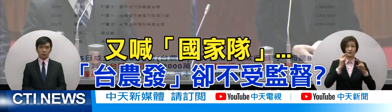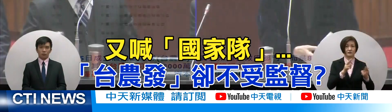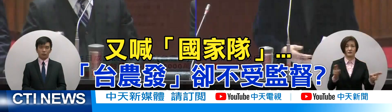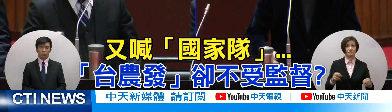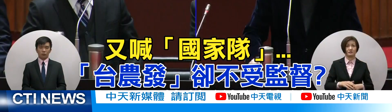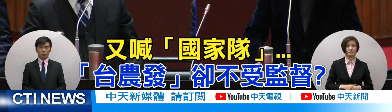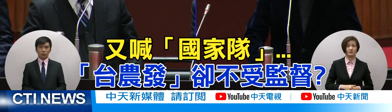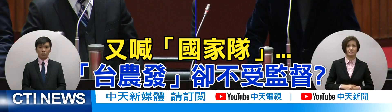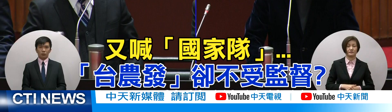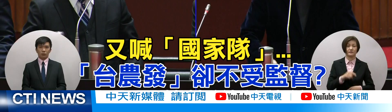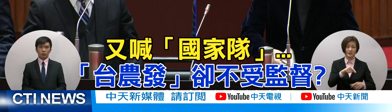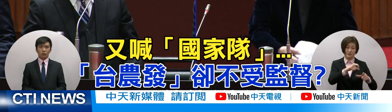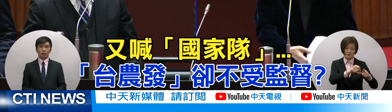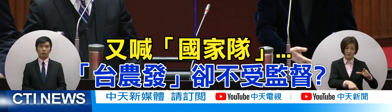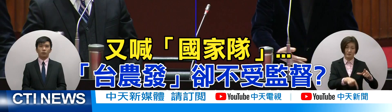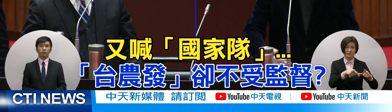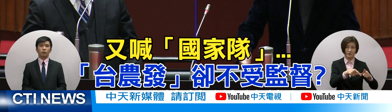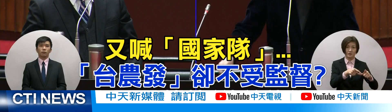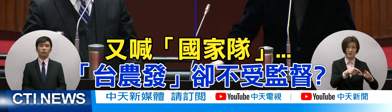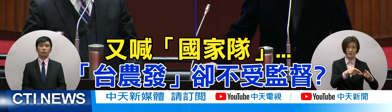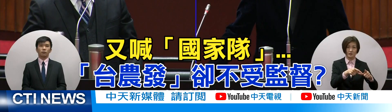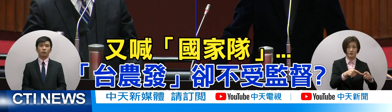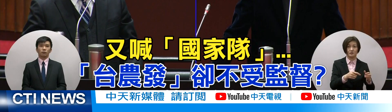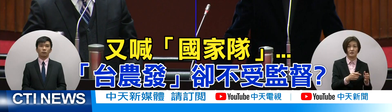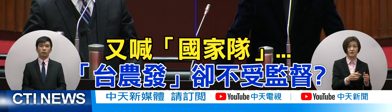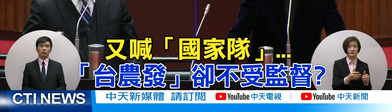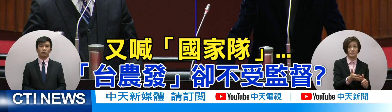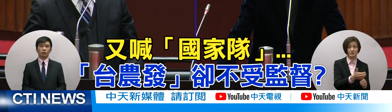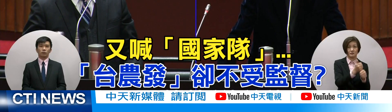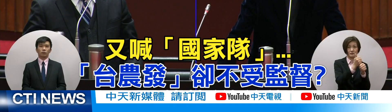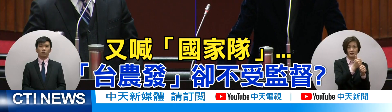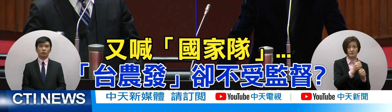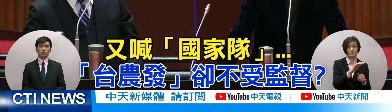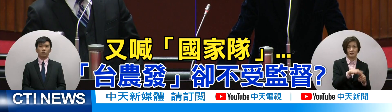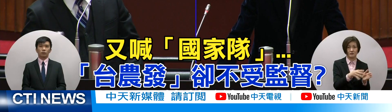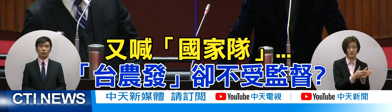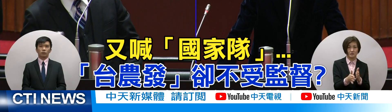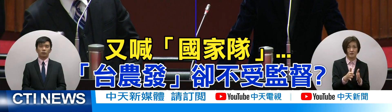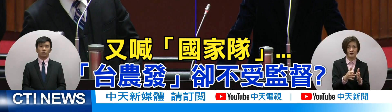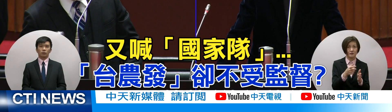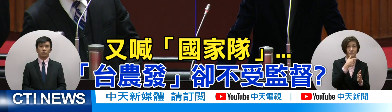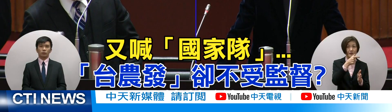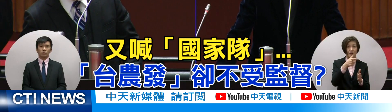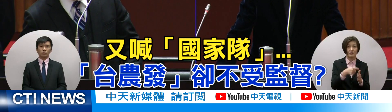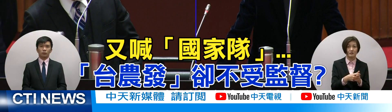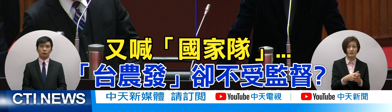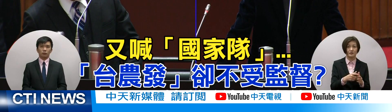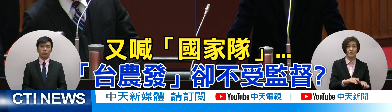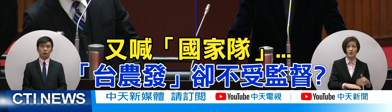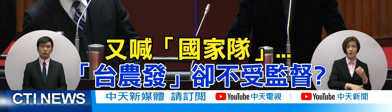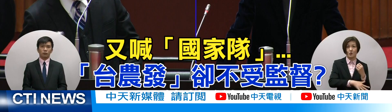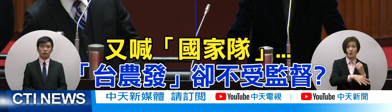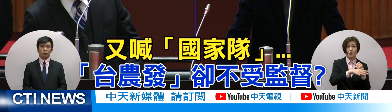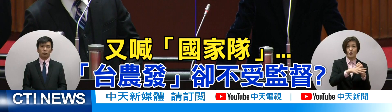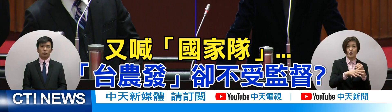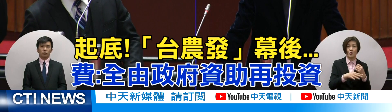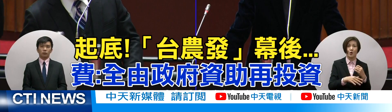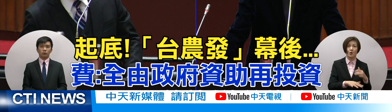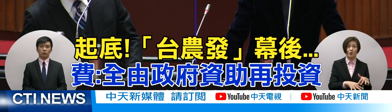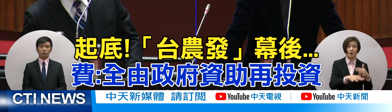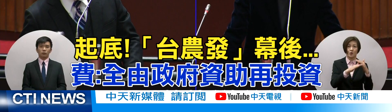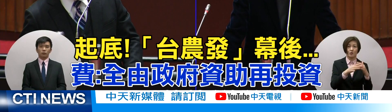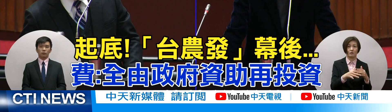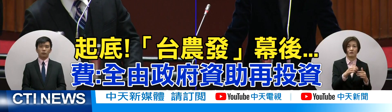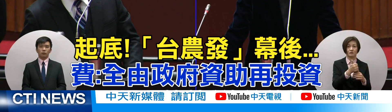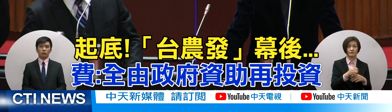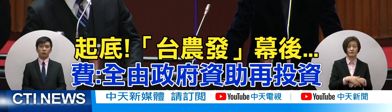现在这家公司的总经理啊，叫做洪忠修，请问陈